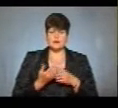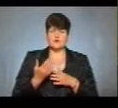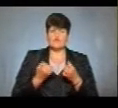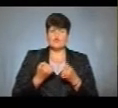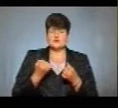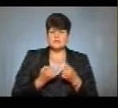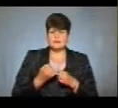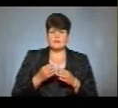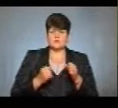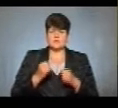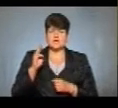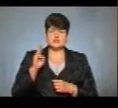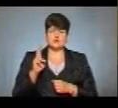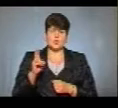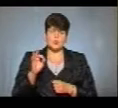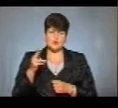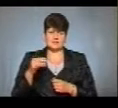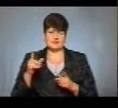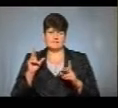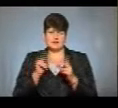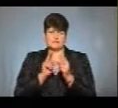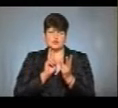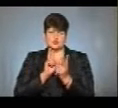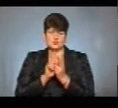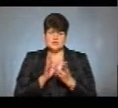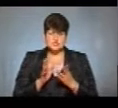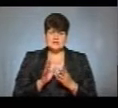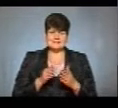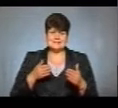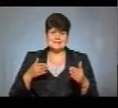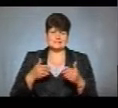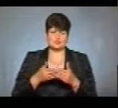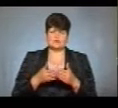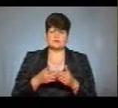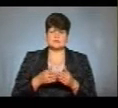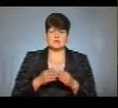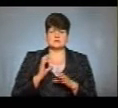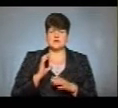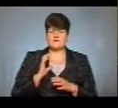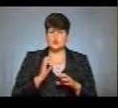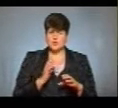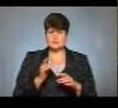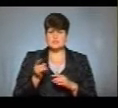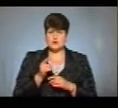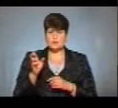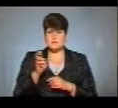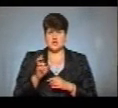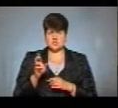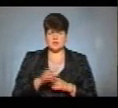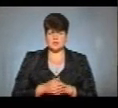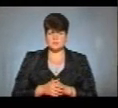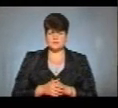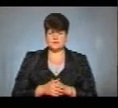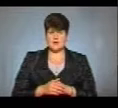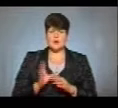«Шкода» виїхав на зустрічну полосу та зіткнувся з рейсовим автобусом Тернопіль-Бережани.